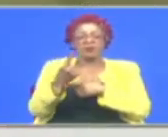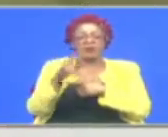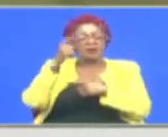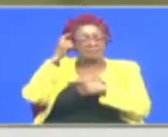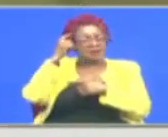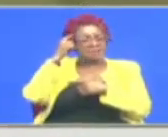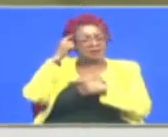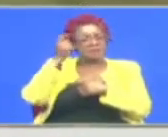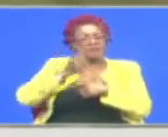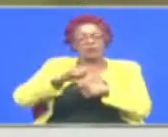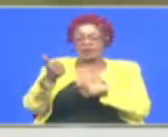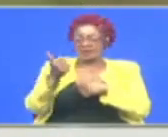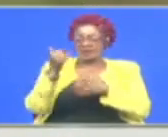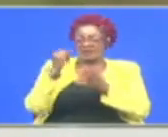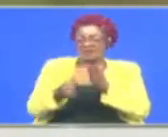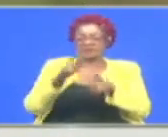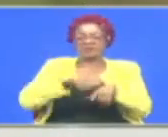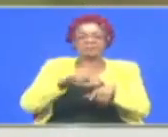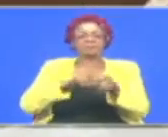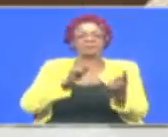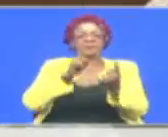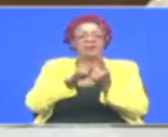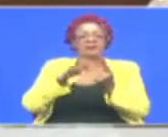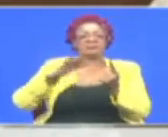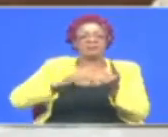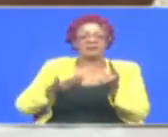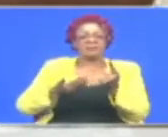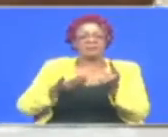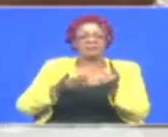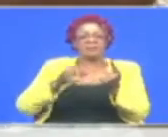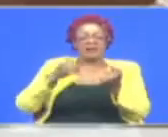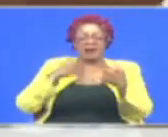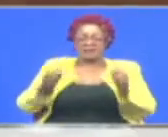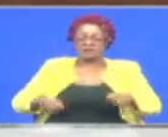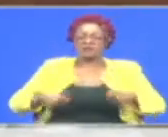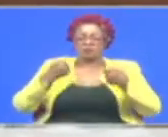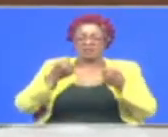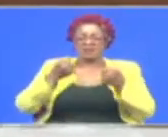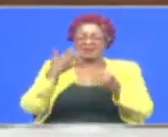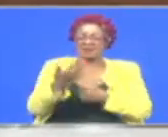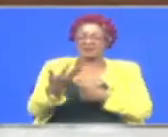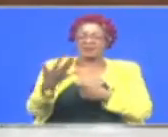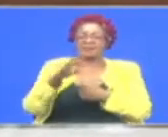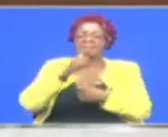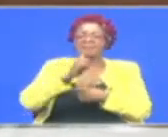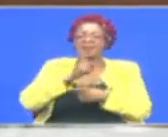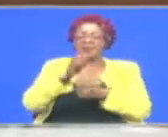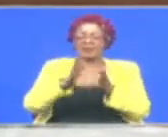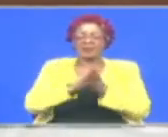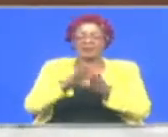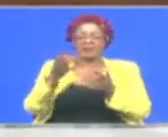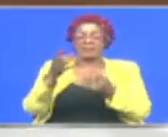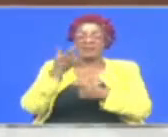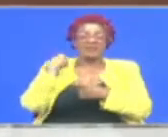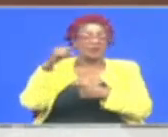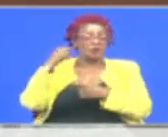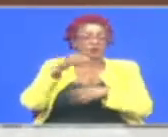fika siku ya mwisho kuonana na mama. Alikuwa amevaa long ya green, top ya pink na sweta ya yellow na